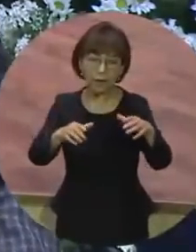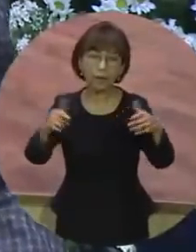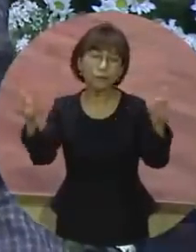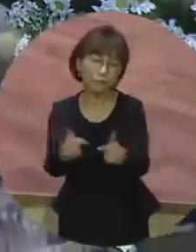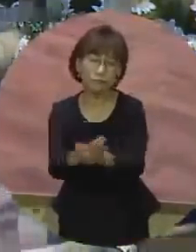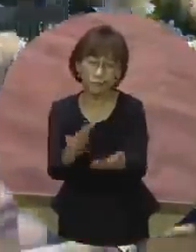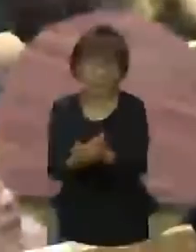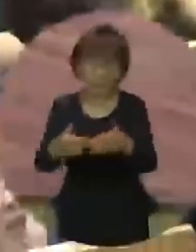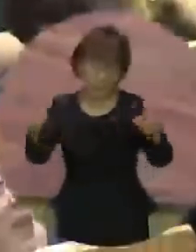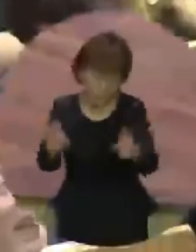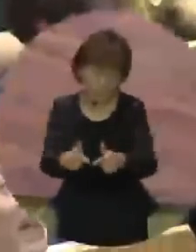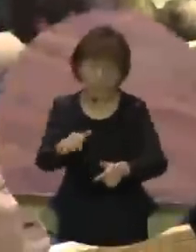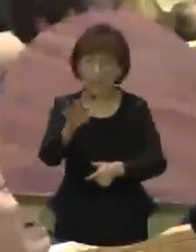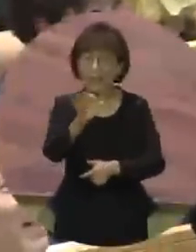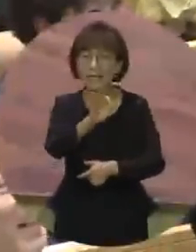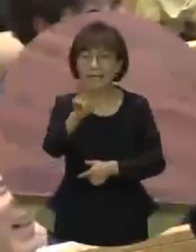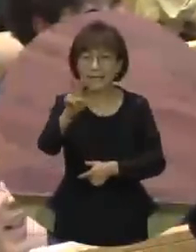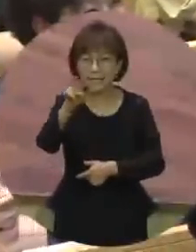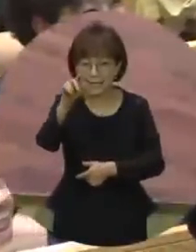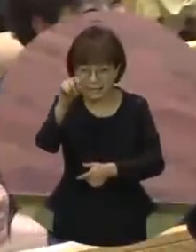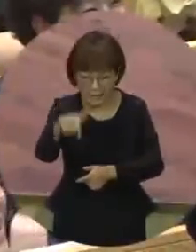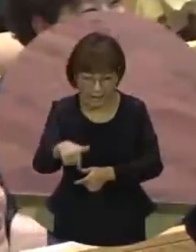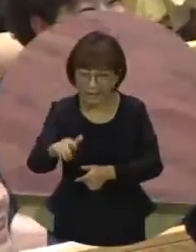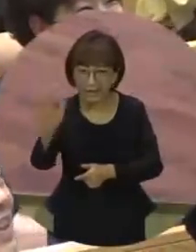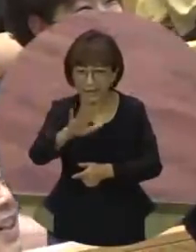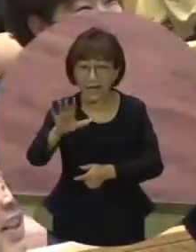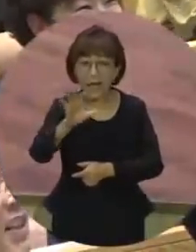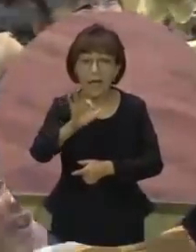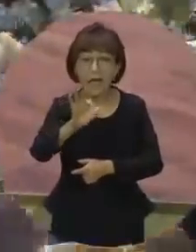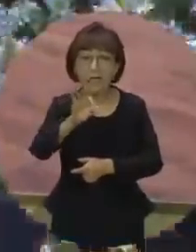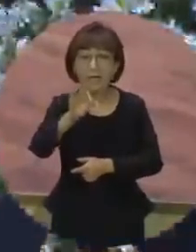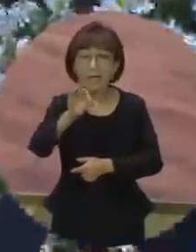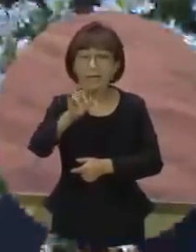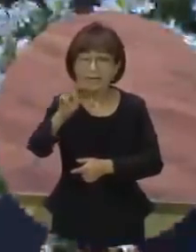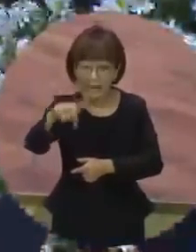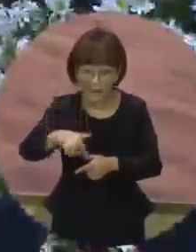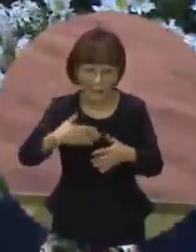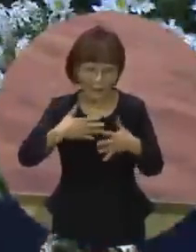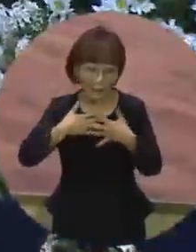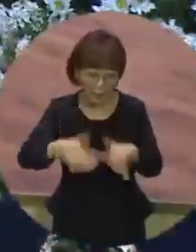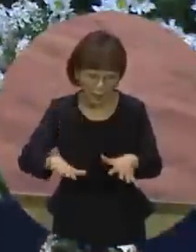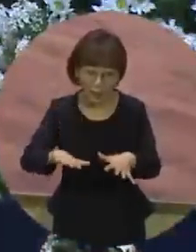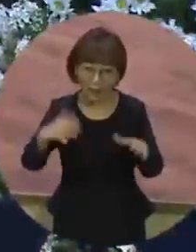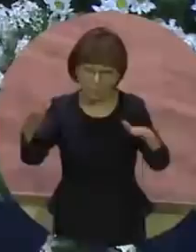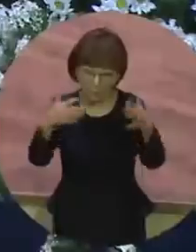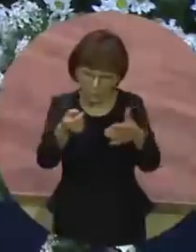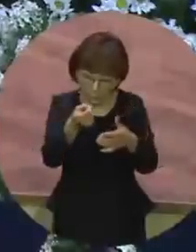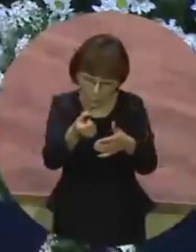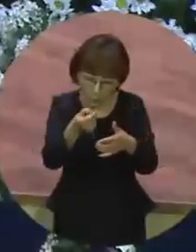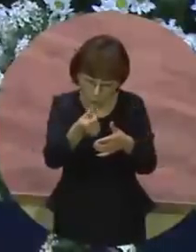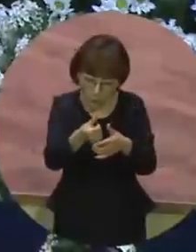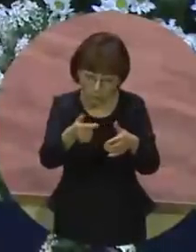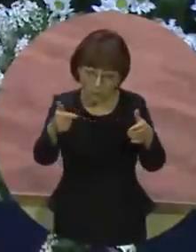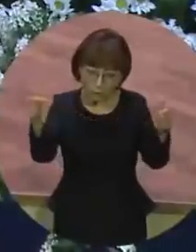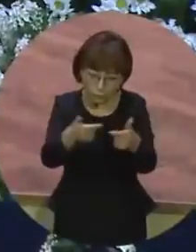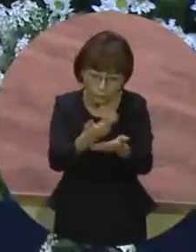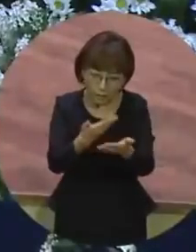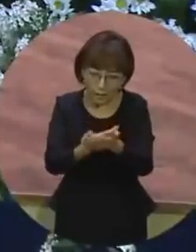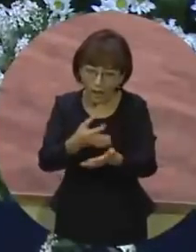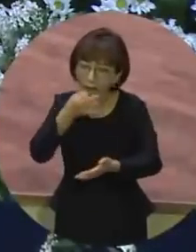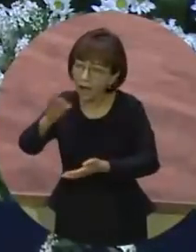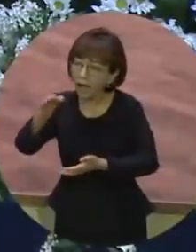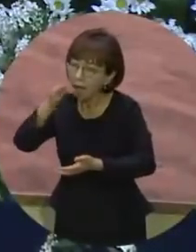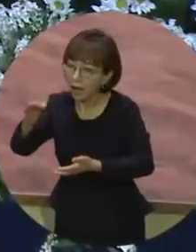약으로 틀어줘 이 서울 사람은 약으로 틀어 들린 거야. 약으로 틀어줘 야그르트,